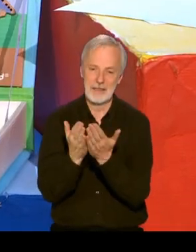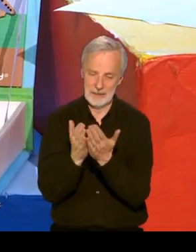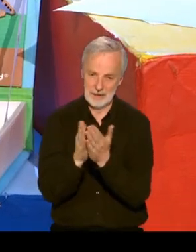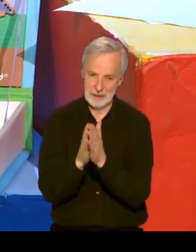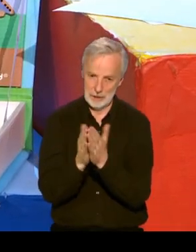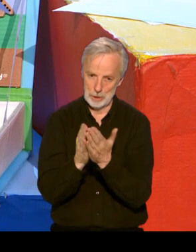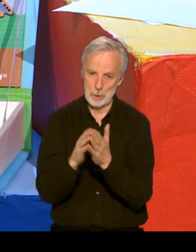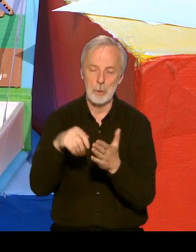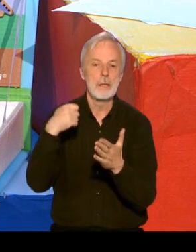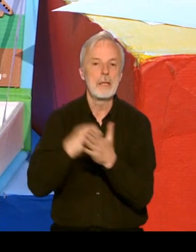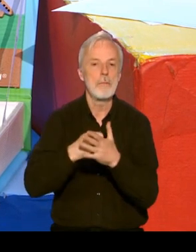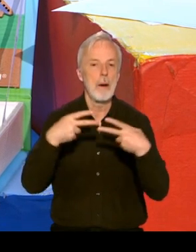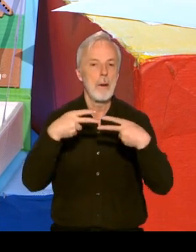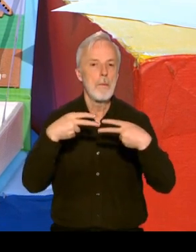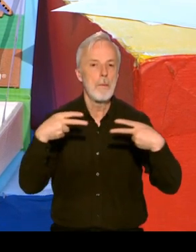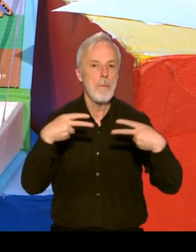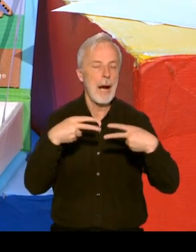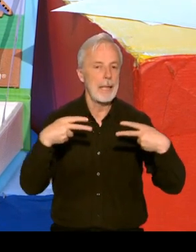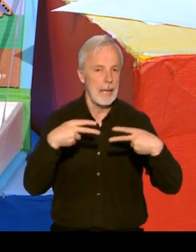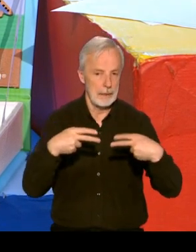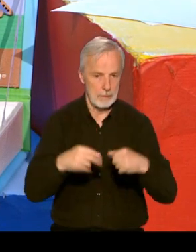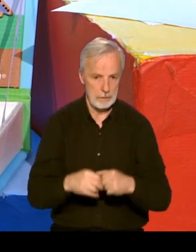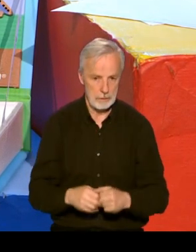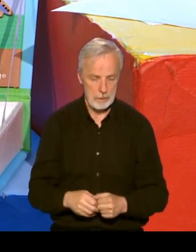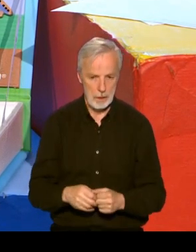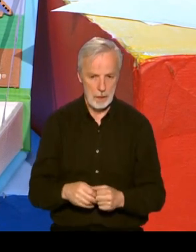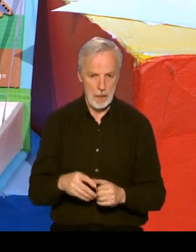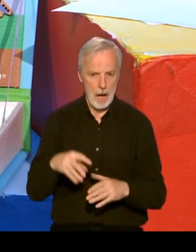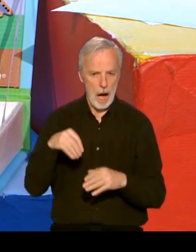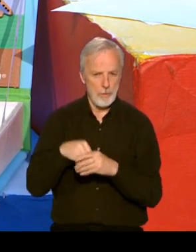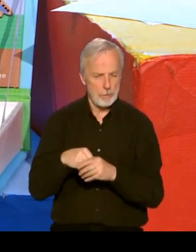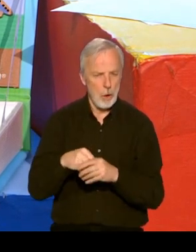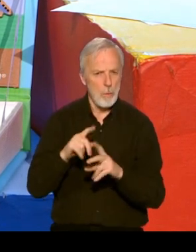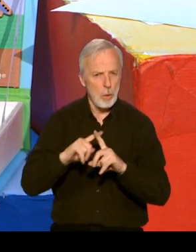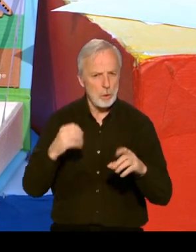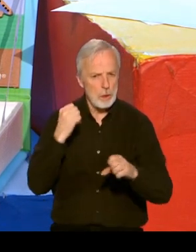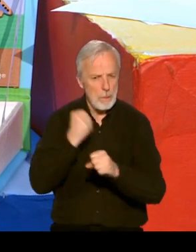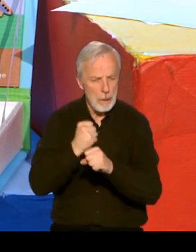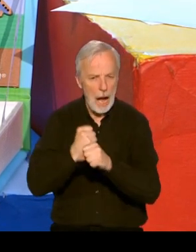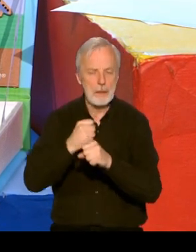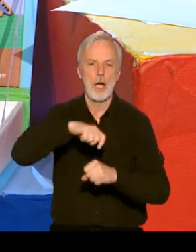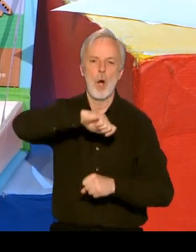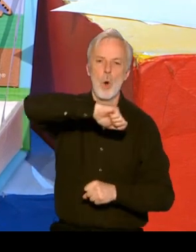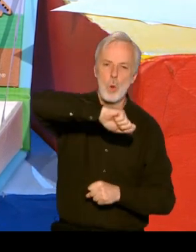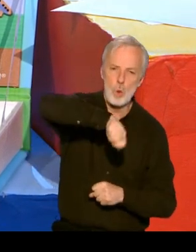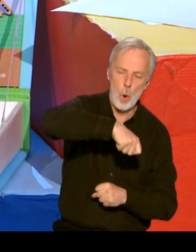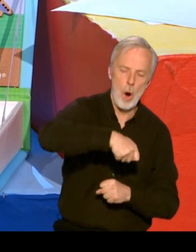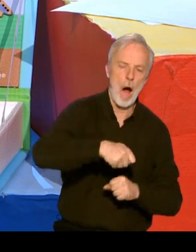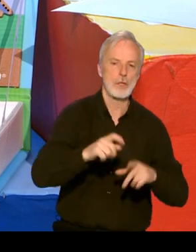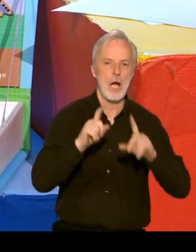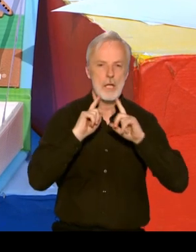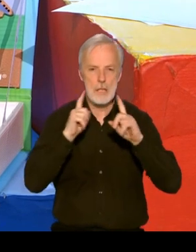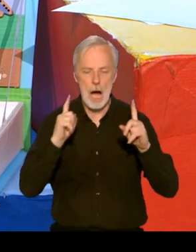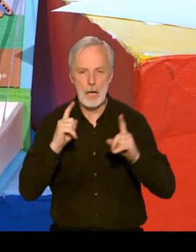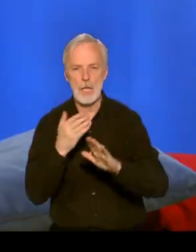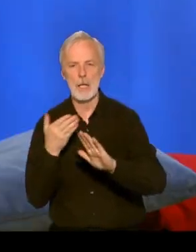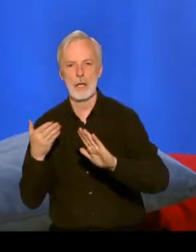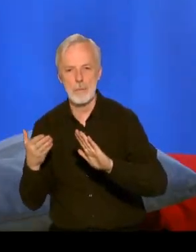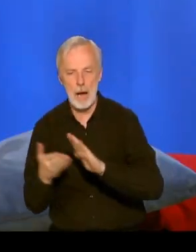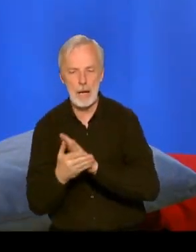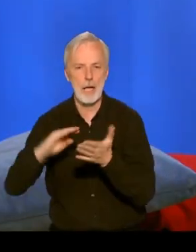magnetickou knížku. Jo, ale tam jsou přece povolání. Kuchaři, zahradníci, pekaři,